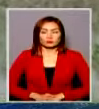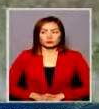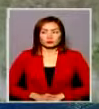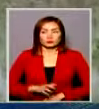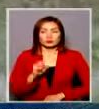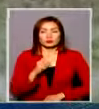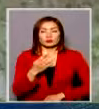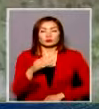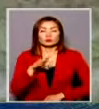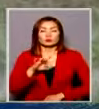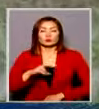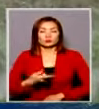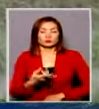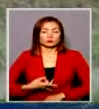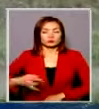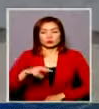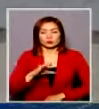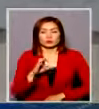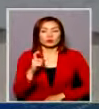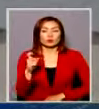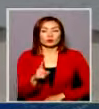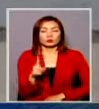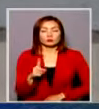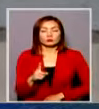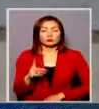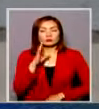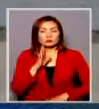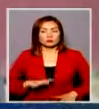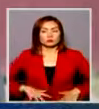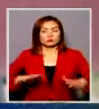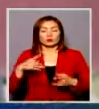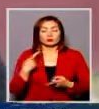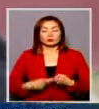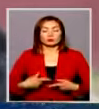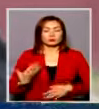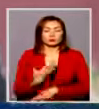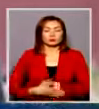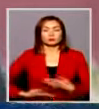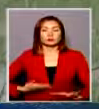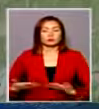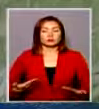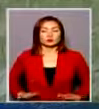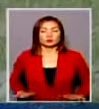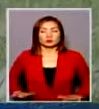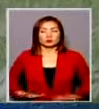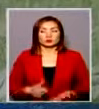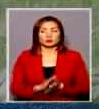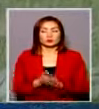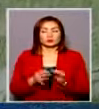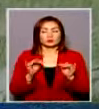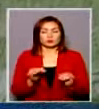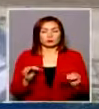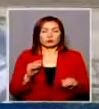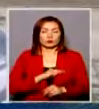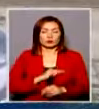Бакыткуль Салимкызы проживает в микрорайоне Лесхоз. Ее гараж затопило, и теперь она не может выйти на улицу. Жительница сетует на плохую